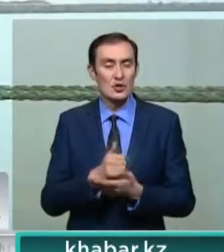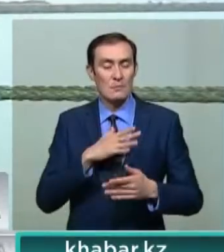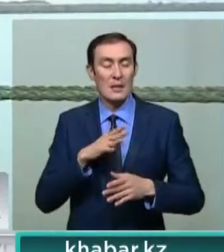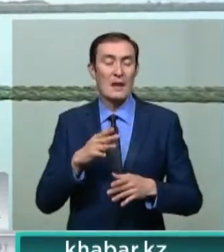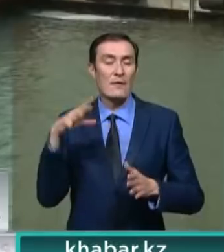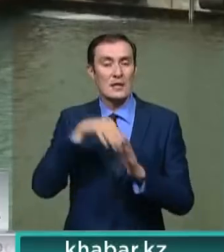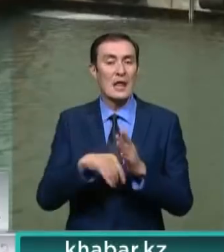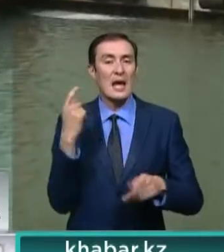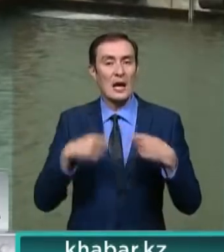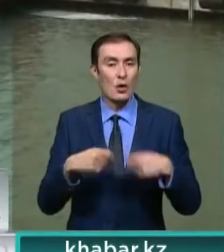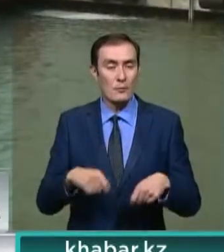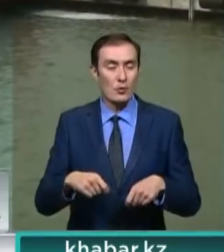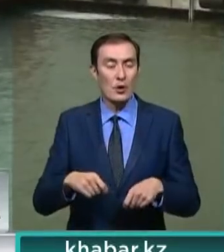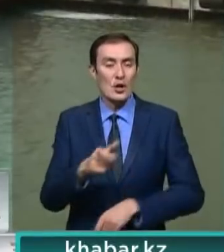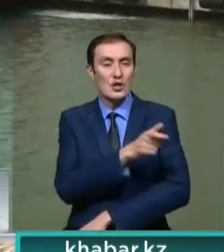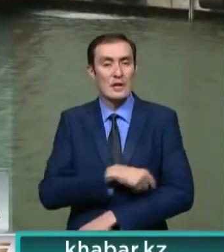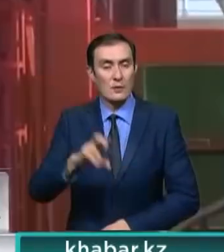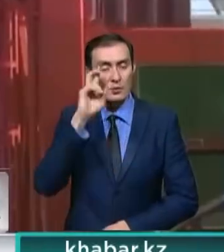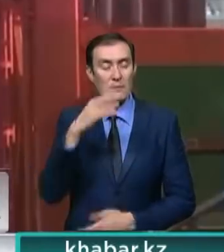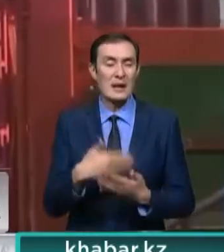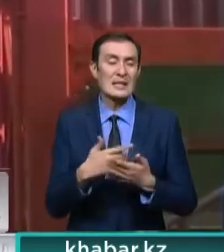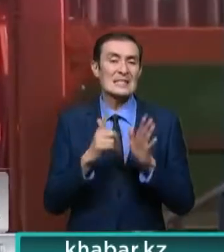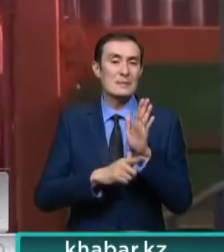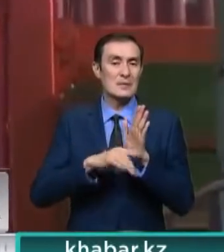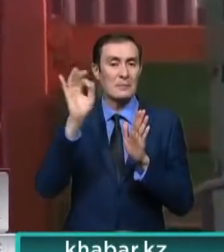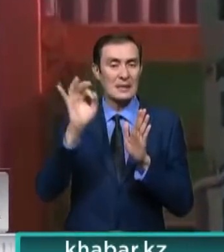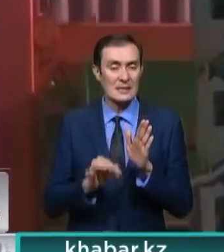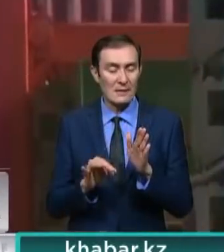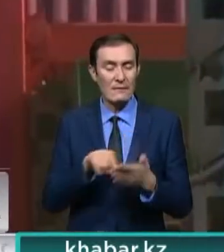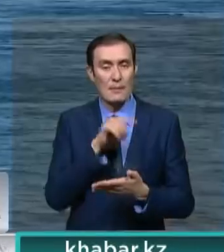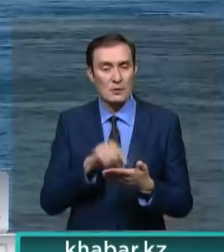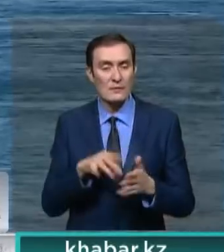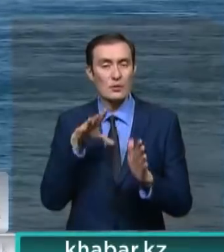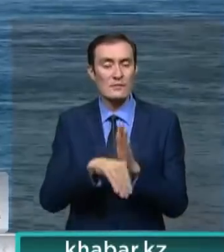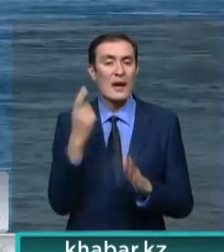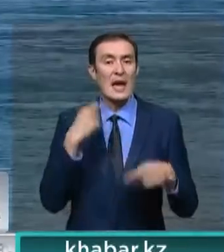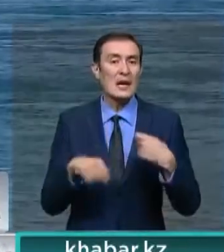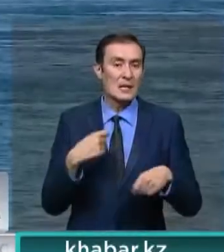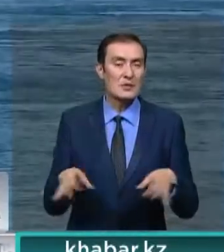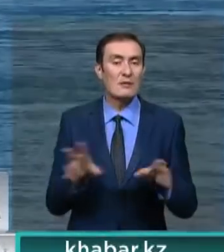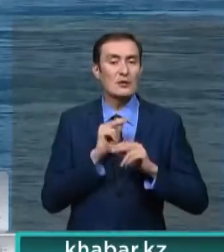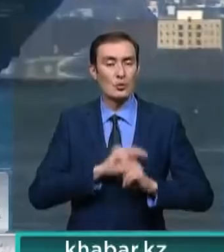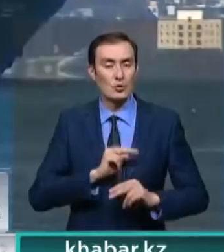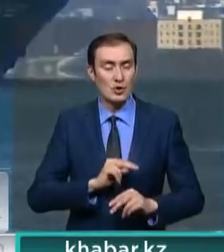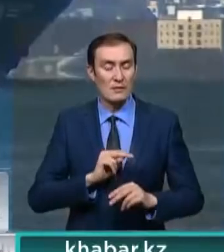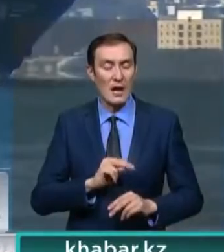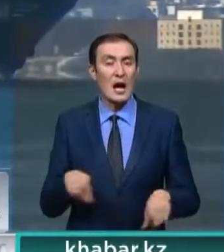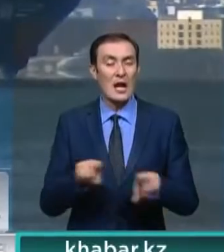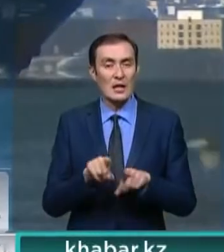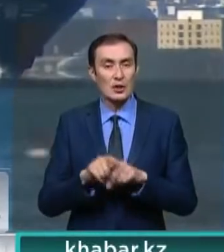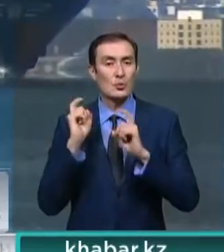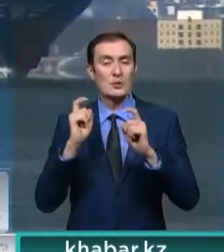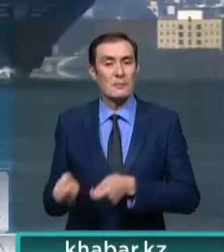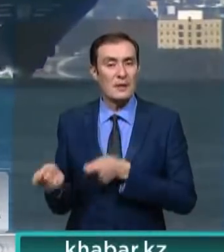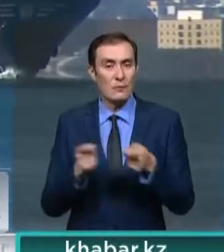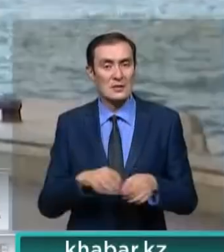затрагивает экономику стран-членов организации. Порядка 70% вопросов касаются экономического сотрудничества, а также логистики